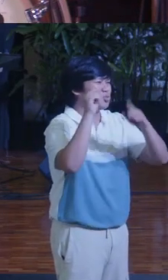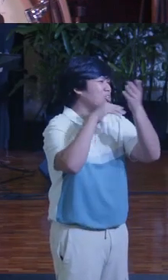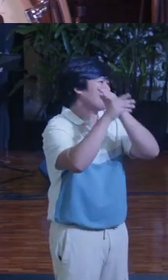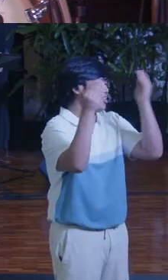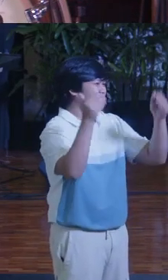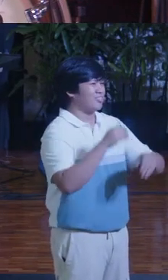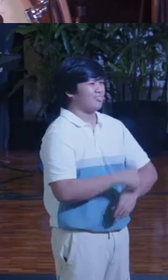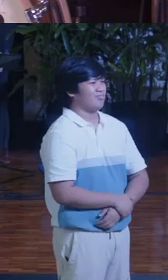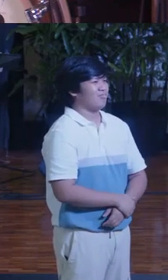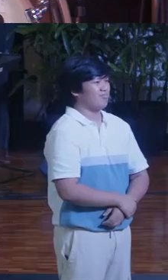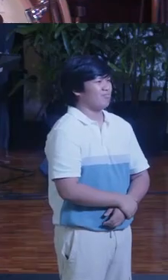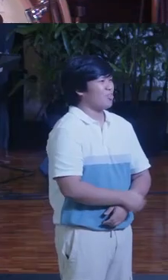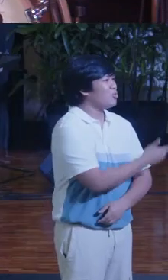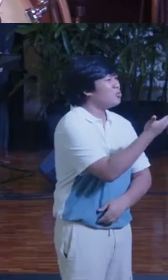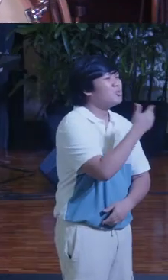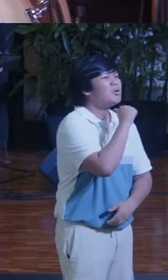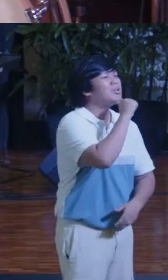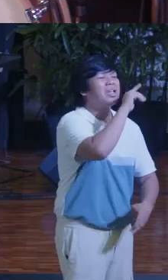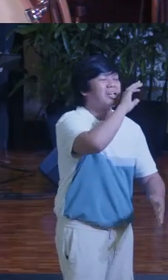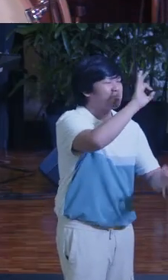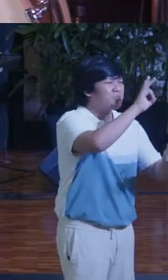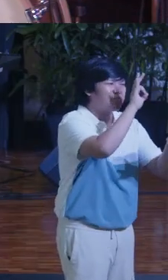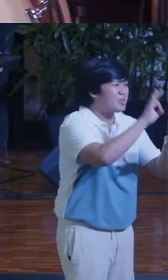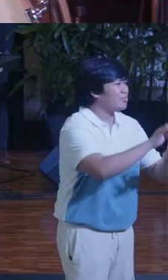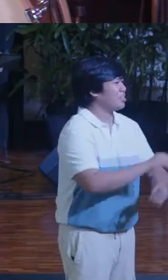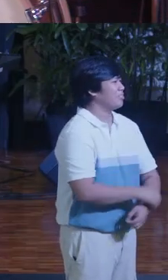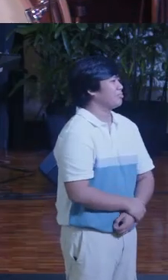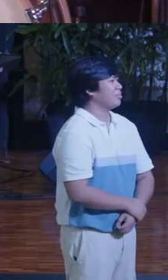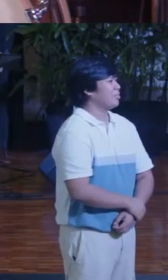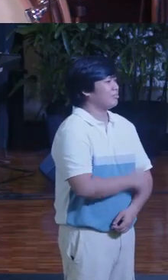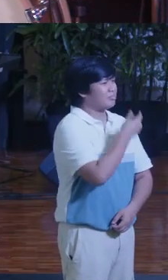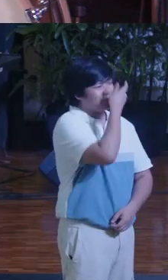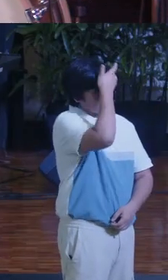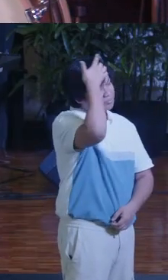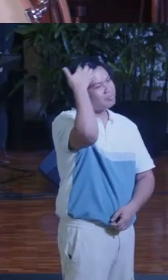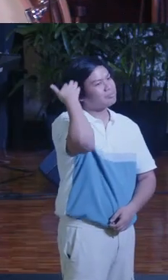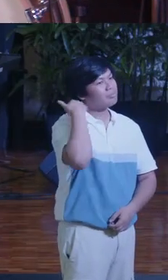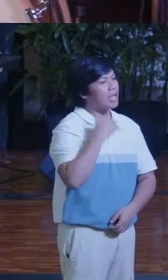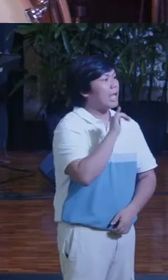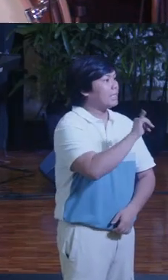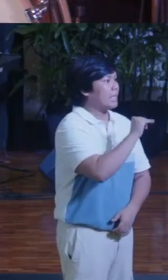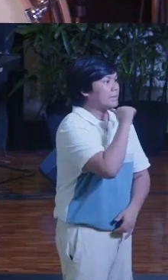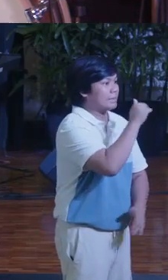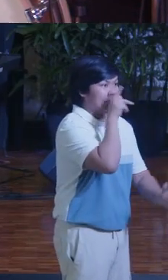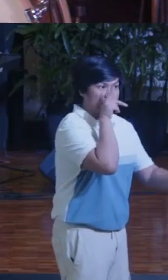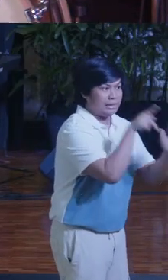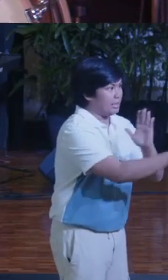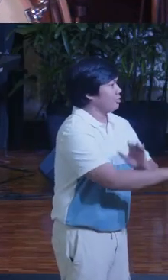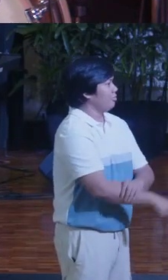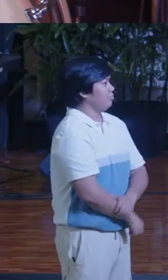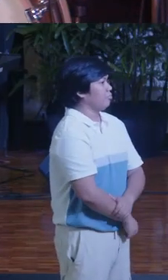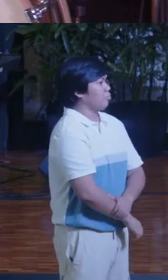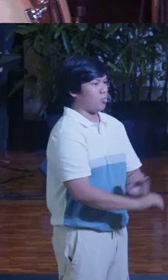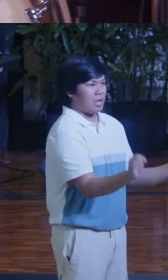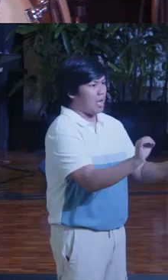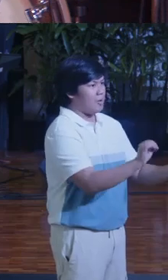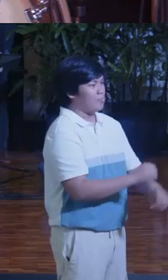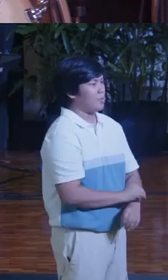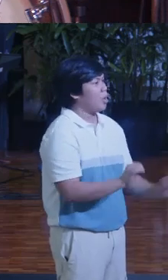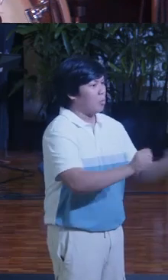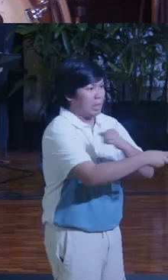po kayo mabuti. Alam ko, hindi kayo kriminal, hindi kayo mamamatay tao, hindi